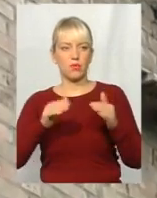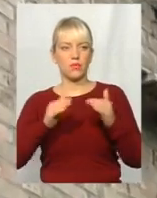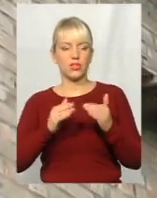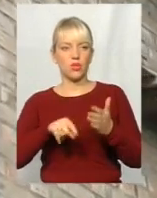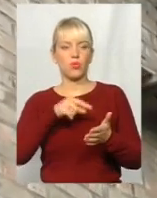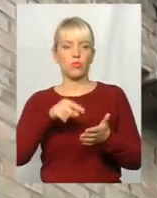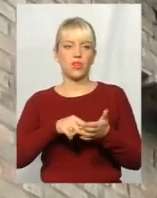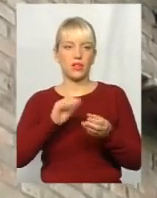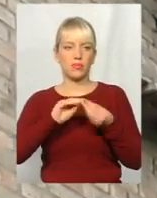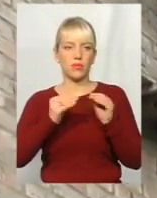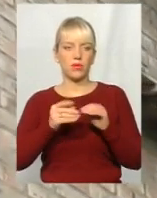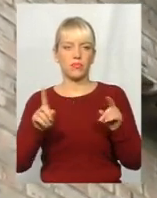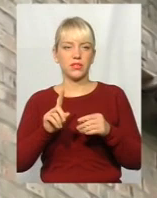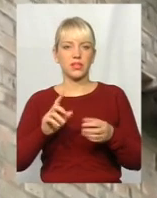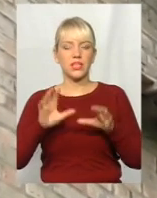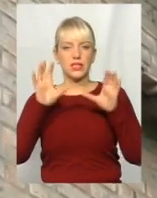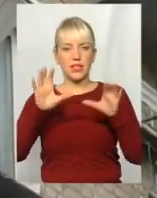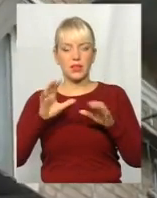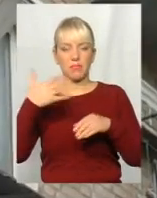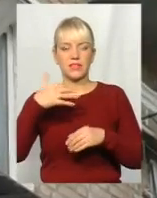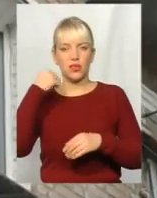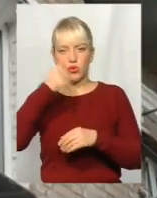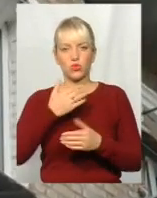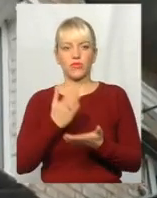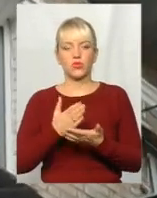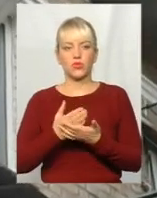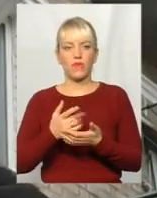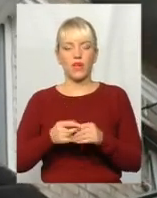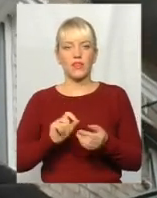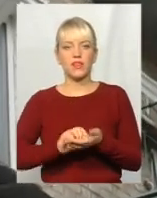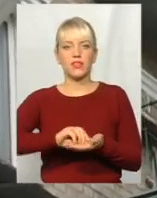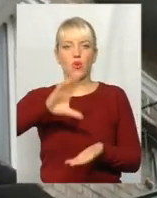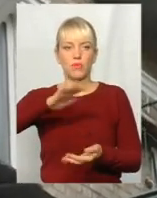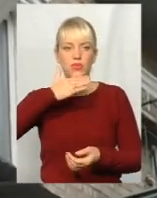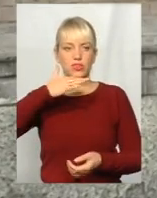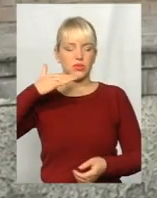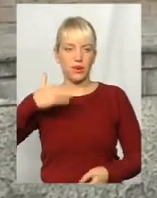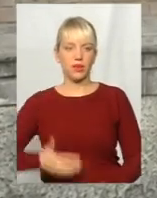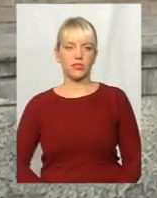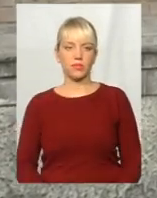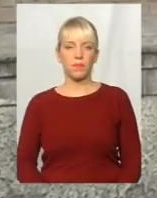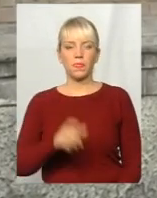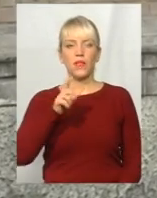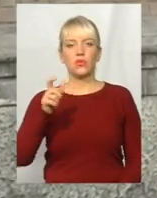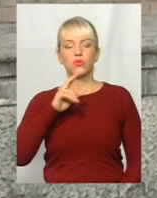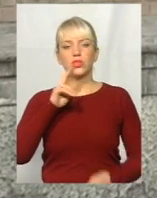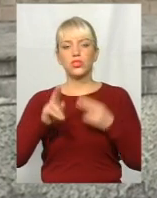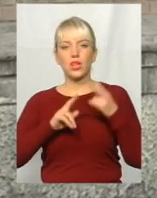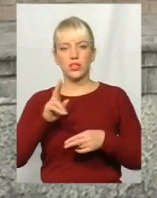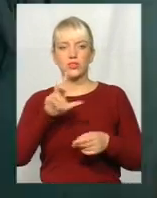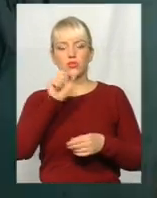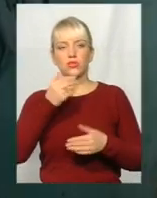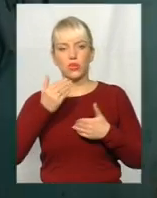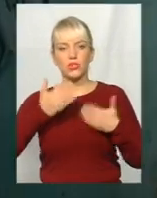комунальні проблеми, яких за понад півстоліття його існування накопичилось ой як багато. Люди жаліються, що за